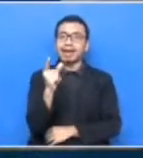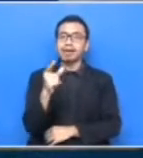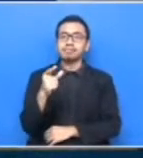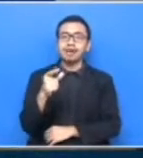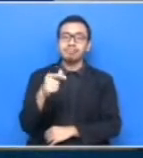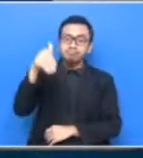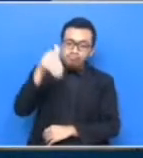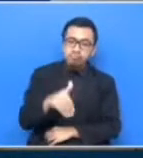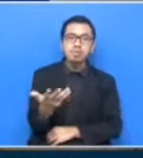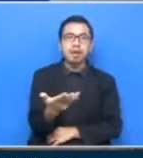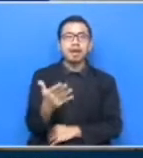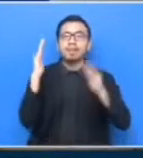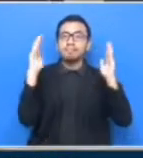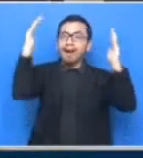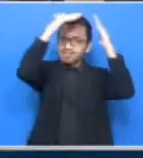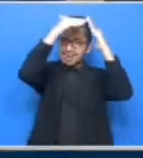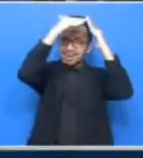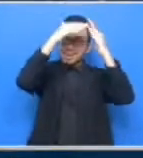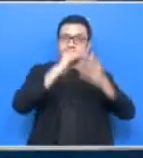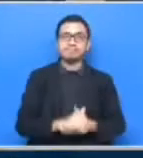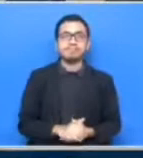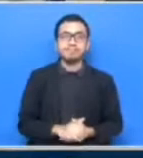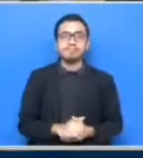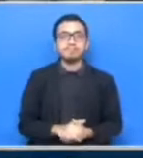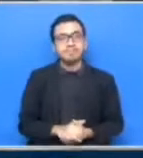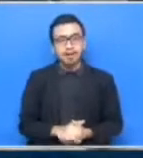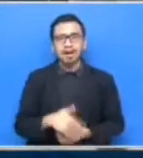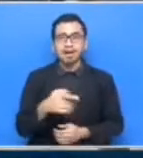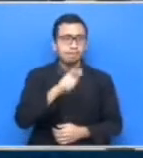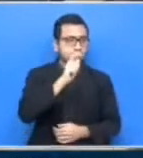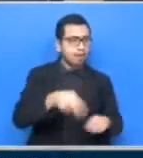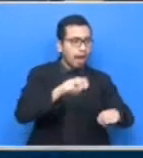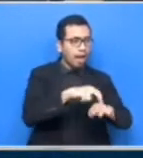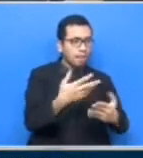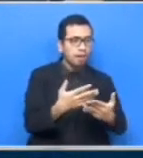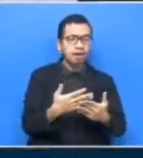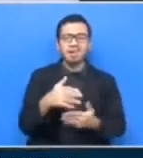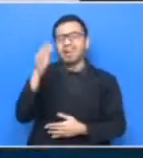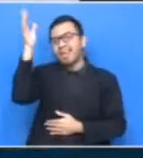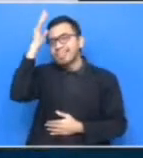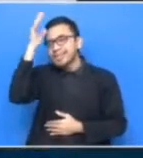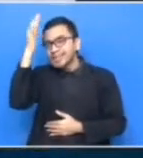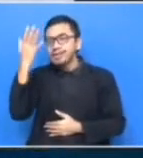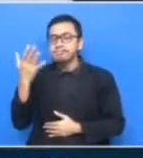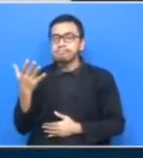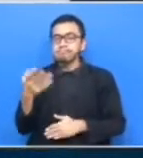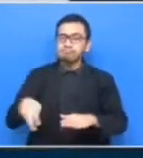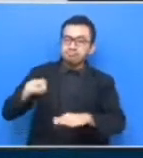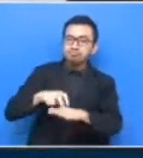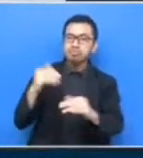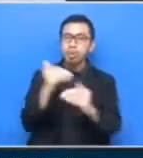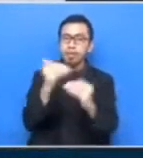dengan kendaraan umum Indonesia itu yang kami tidak tahu akan tetapi eh kemungkinan